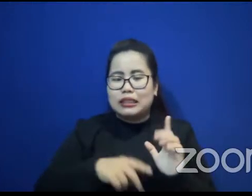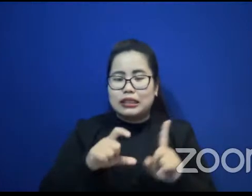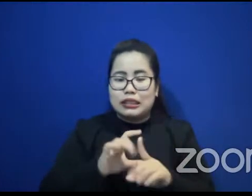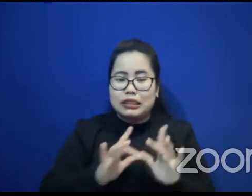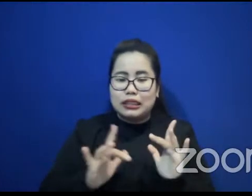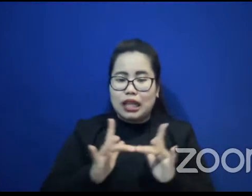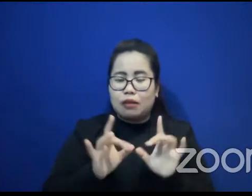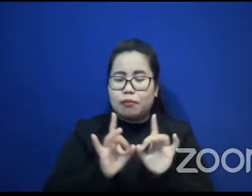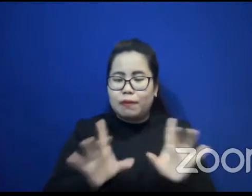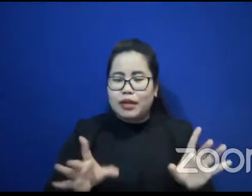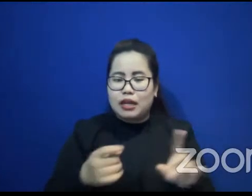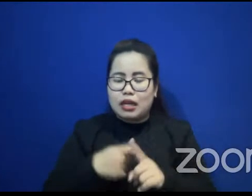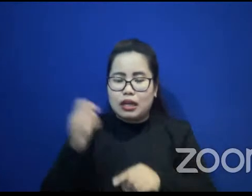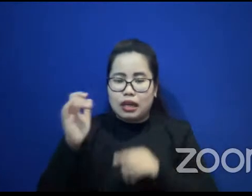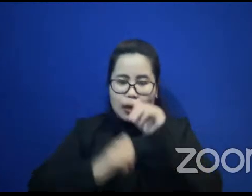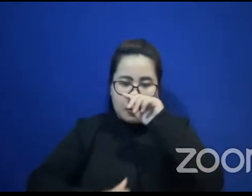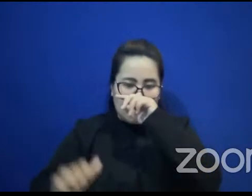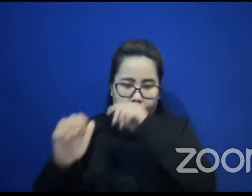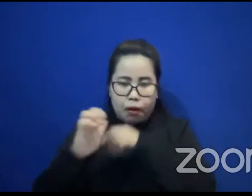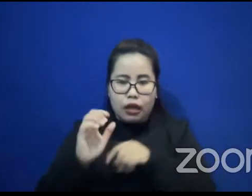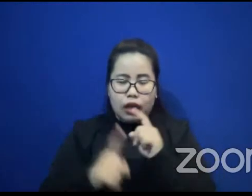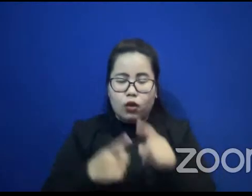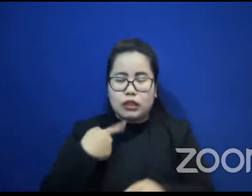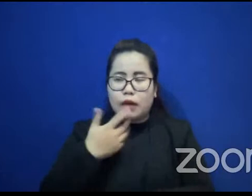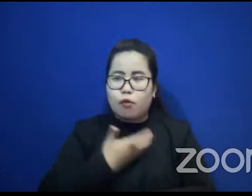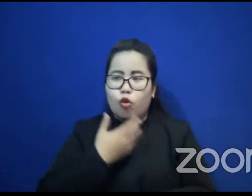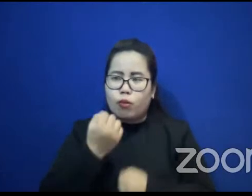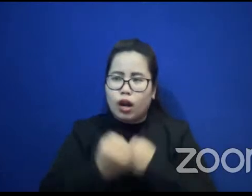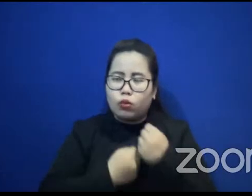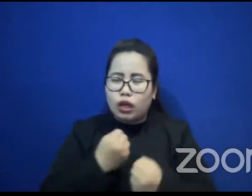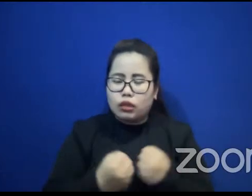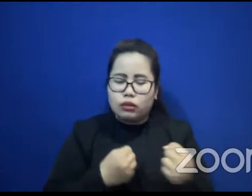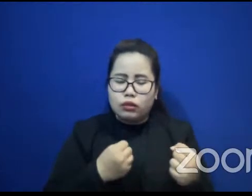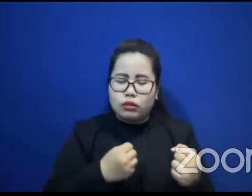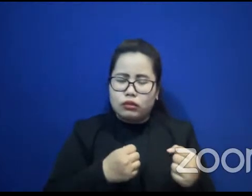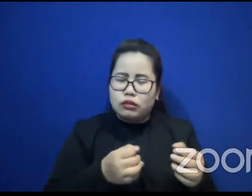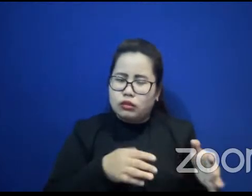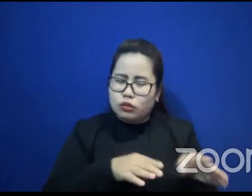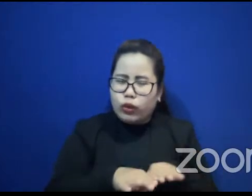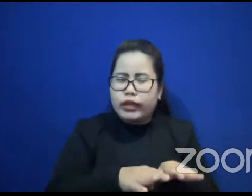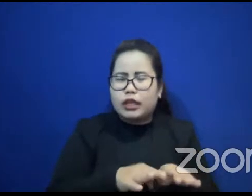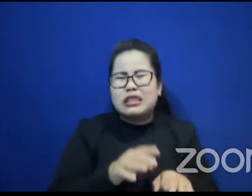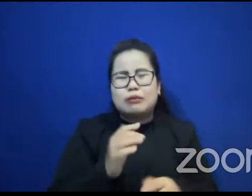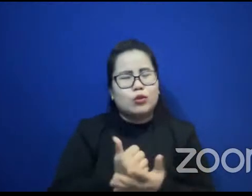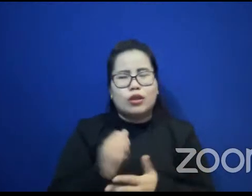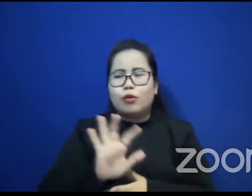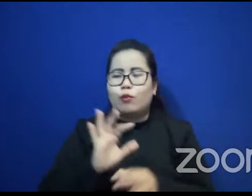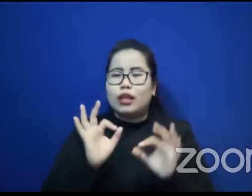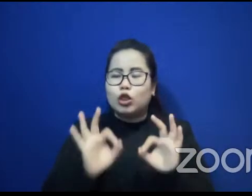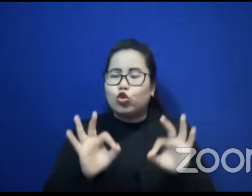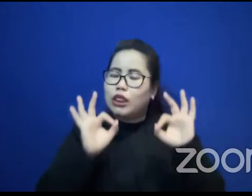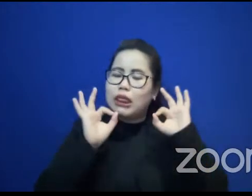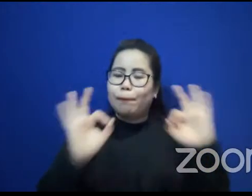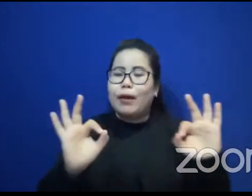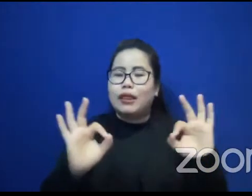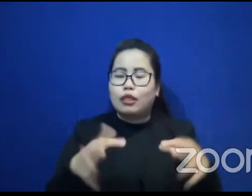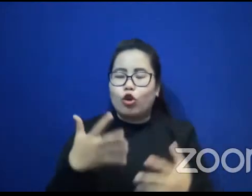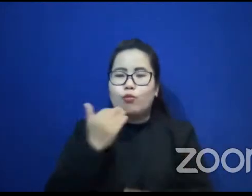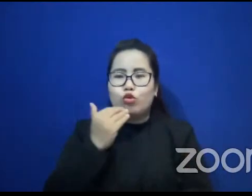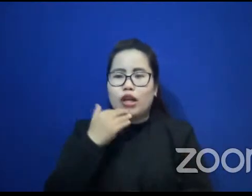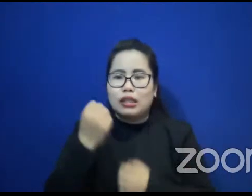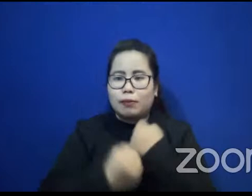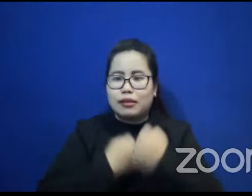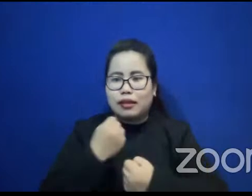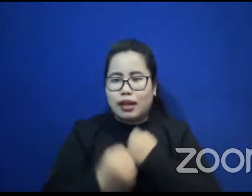berbeda dengan Eropa gitu Jadi kalau kita mau ambil peluk-pelukan juga mungkin belum tentu tepat atau belum itu mudah untuk diimplementasikan